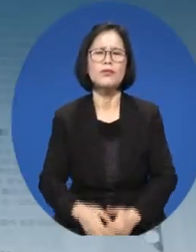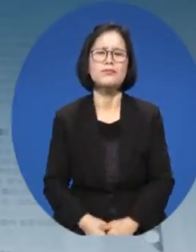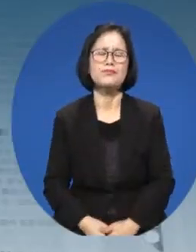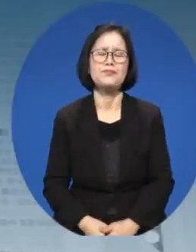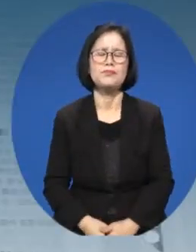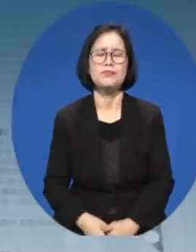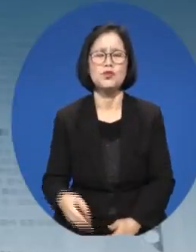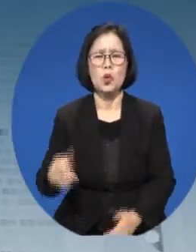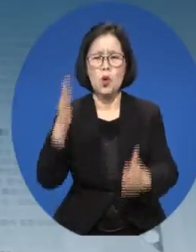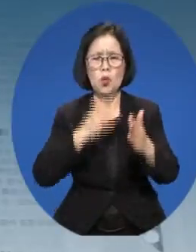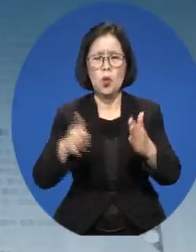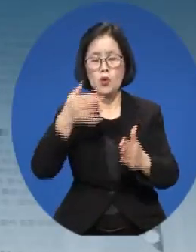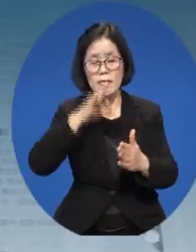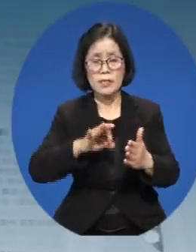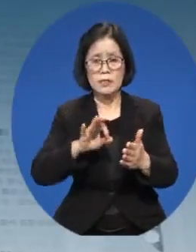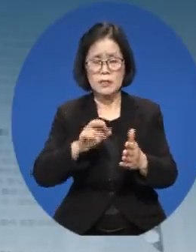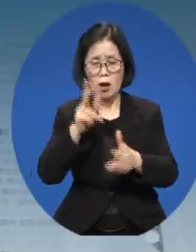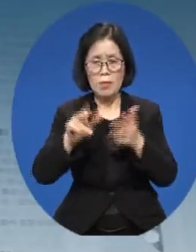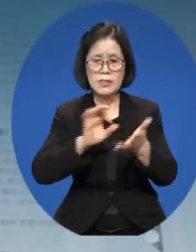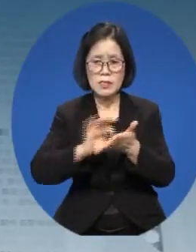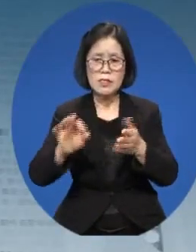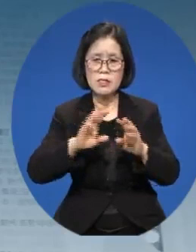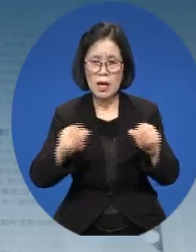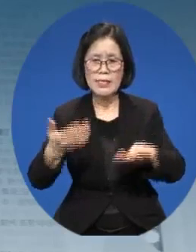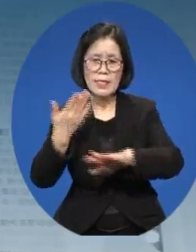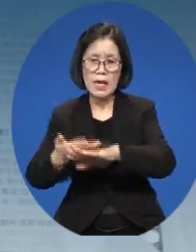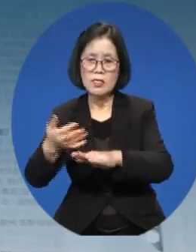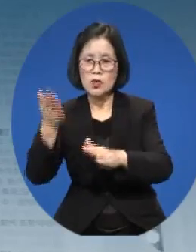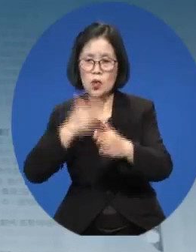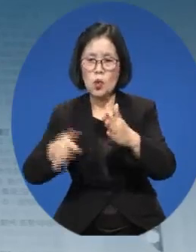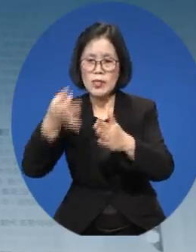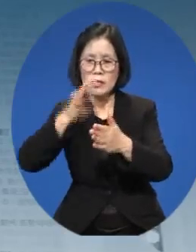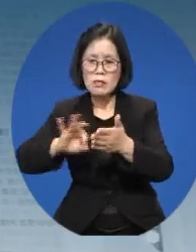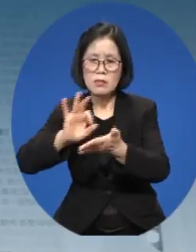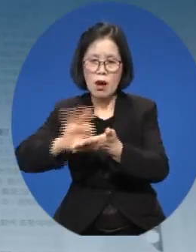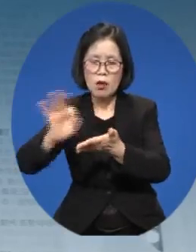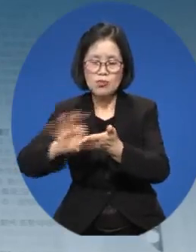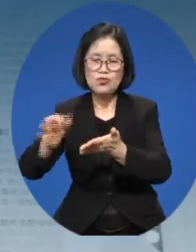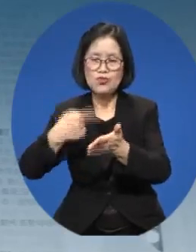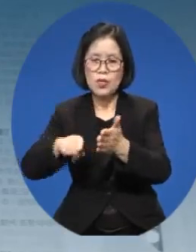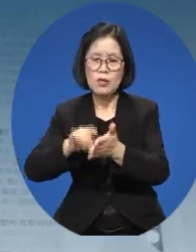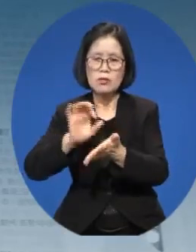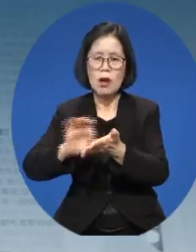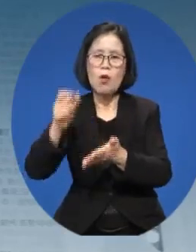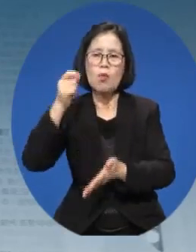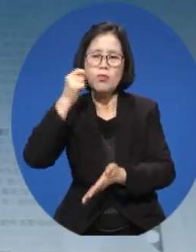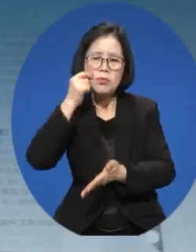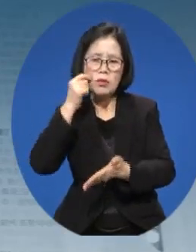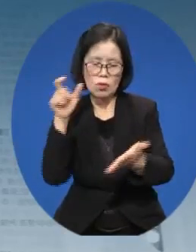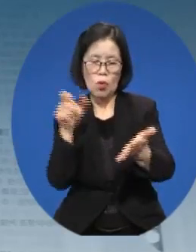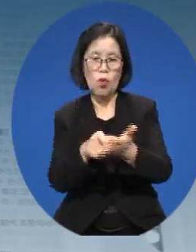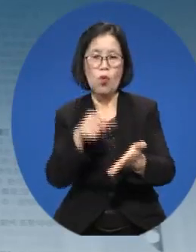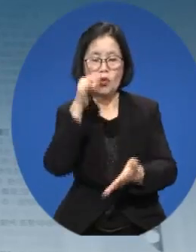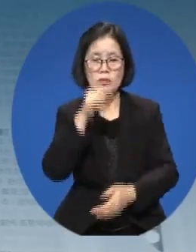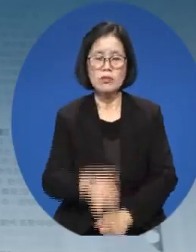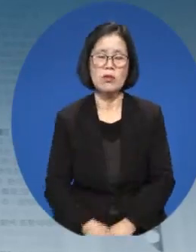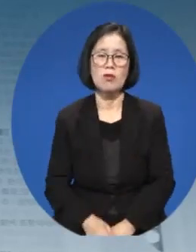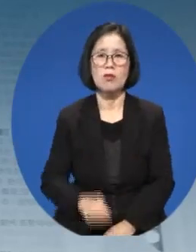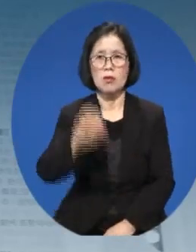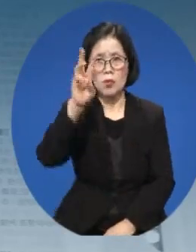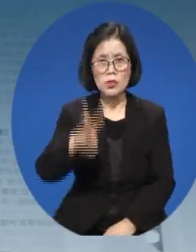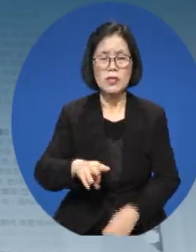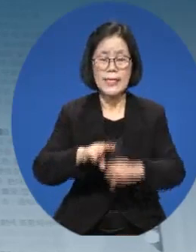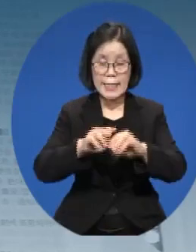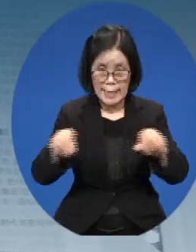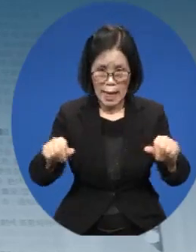심지어 공익사업에 쓰이는 땅은 다른 공익사업을 위해 쓸 수 없다 는 조항도 있습니다 포천시 땅이라도